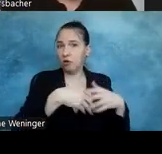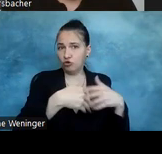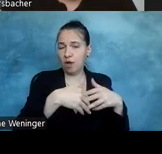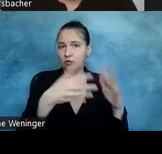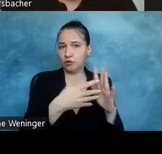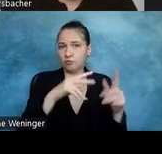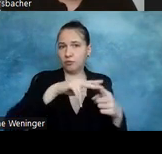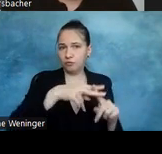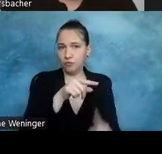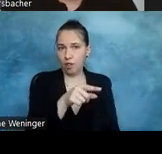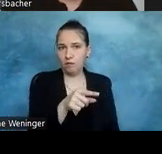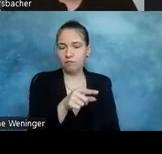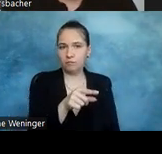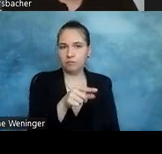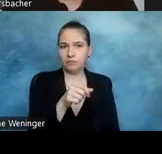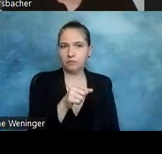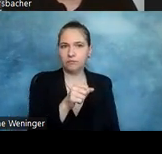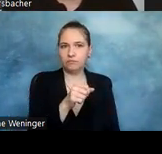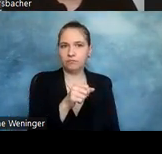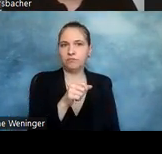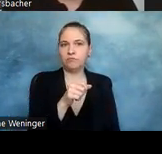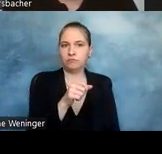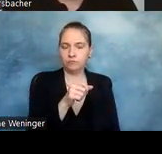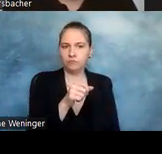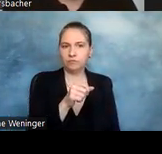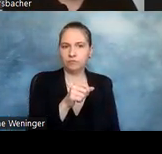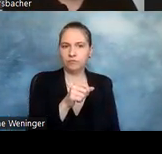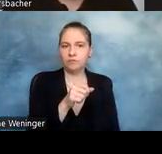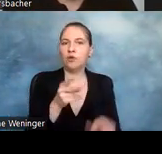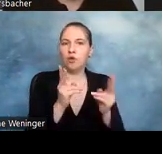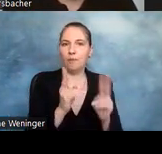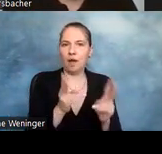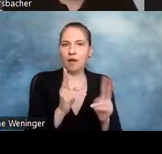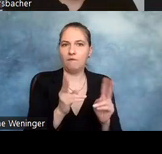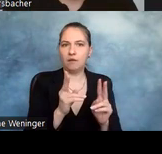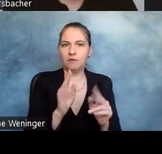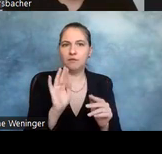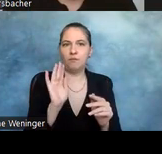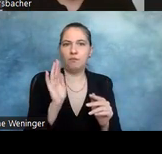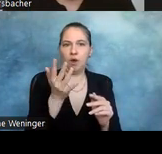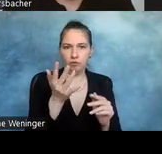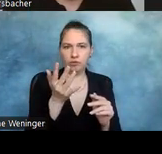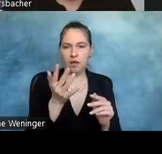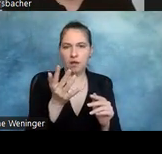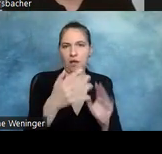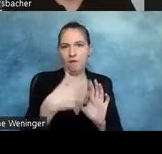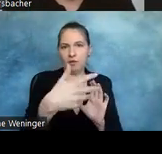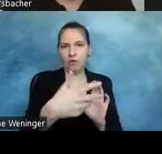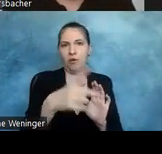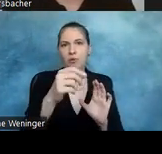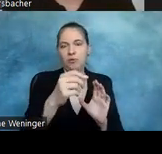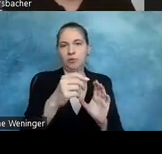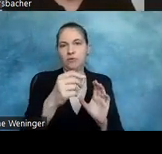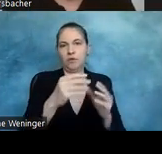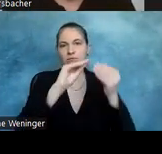Prüftool. Genau, so automatische Prüftools sind in der Regel Browser-Erweiterungen. Das heißt, hier installiert man nach, um